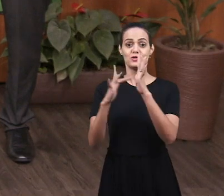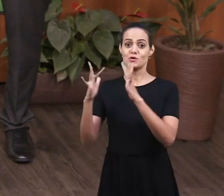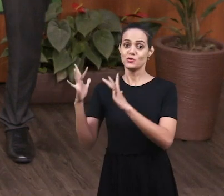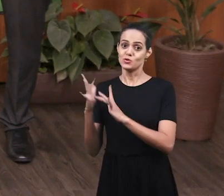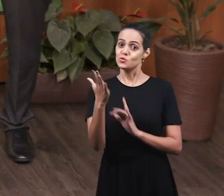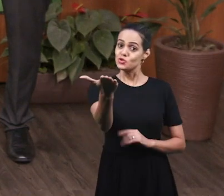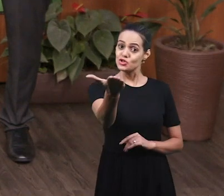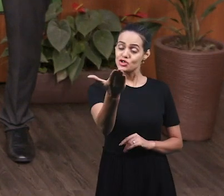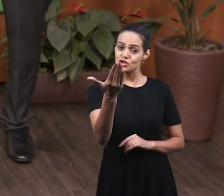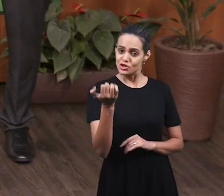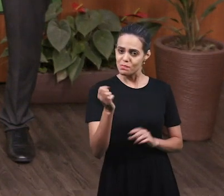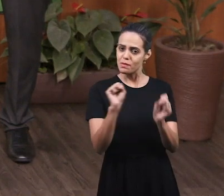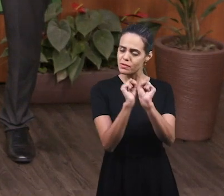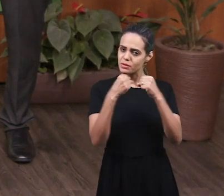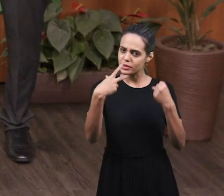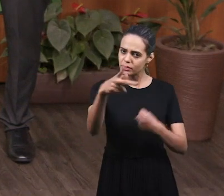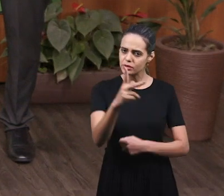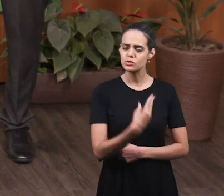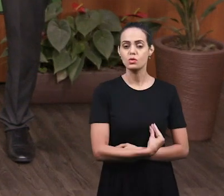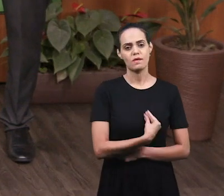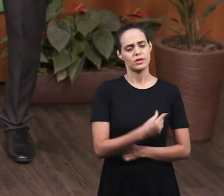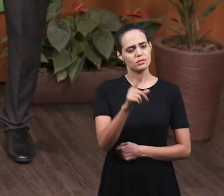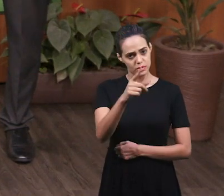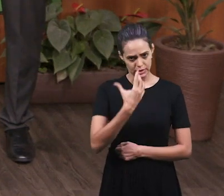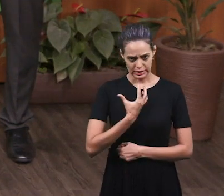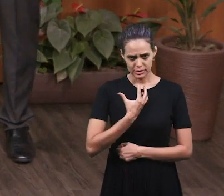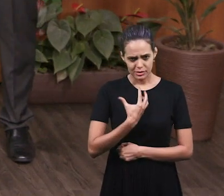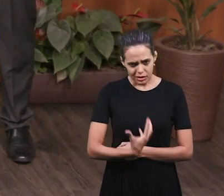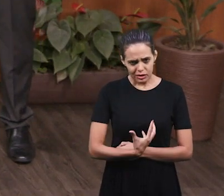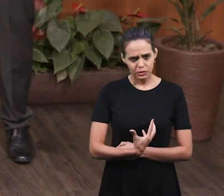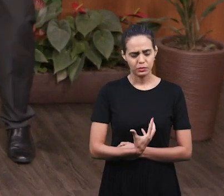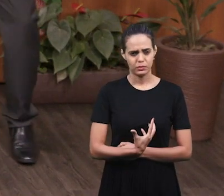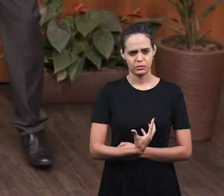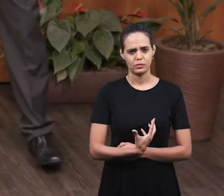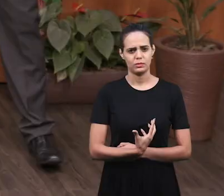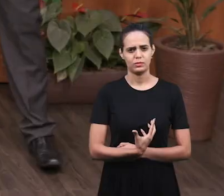vous trouverez des repos pour vos âmes. Vous êtes fatigués?